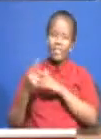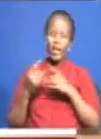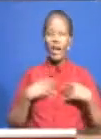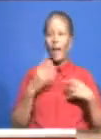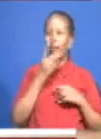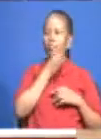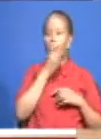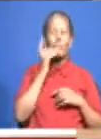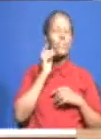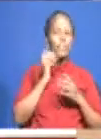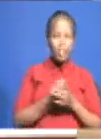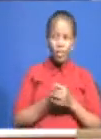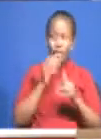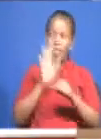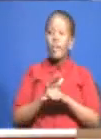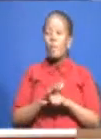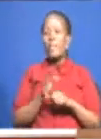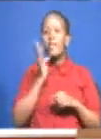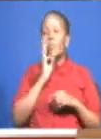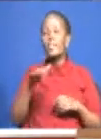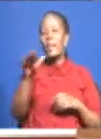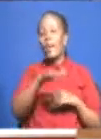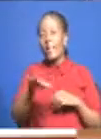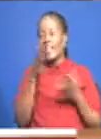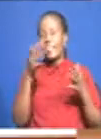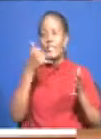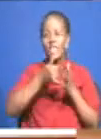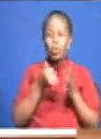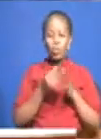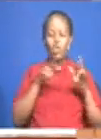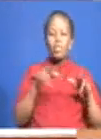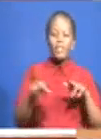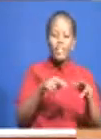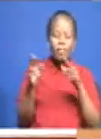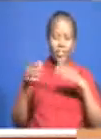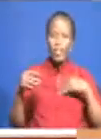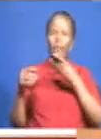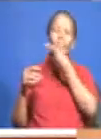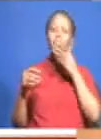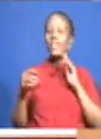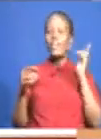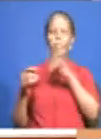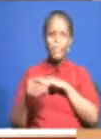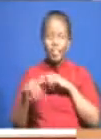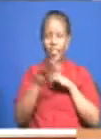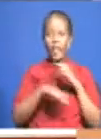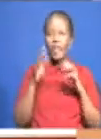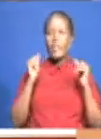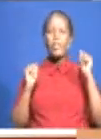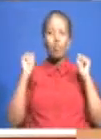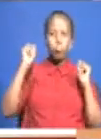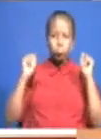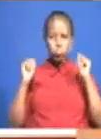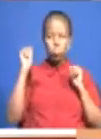vya maji ikiwemo mito, vidimbwi na mabwawa vimekauka katika maeneo ya wafugaji na wakulima, huku vyanzo vingine